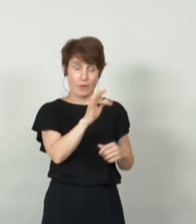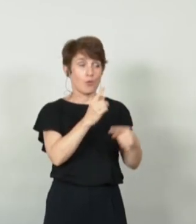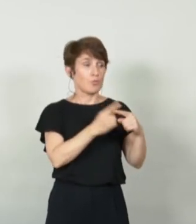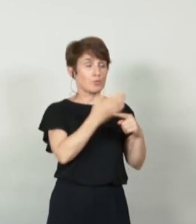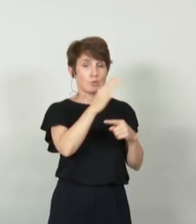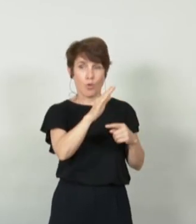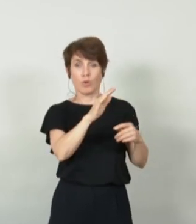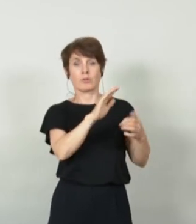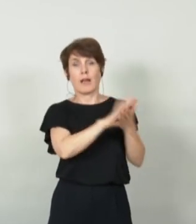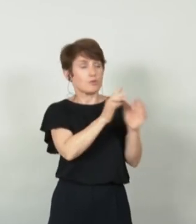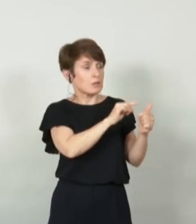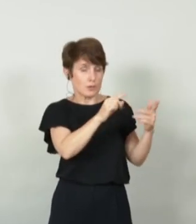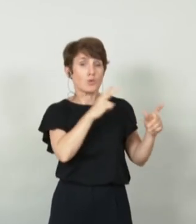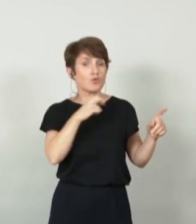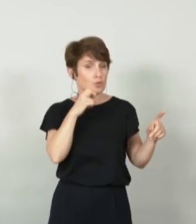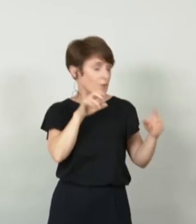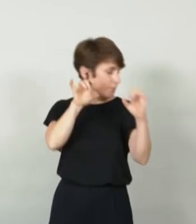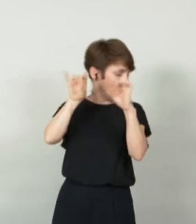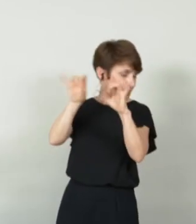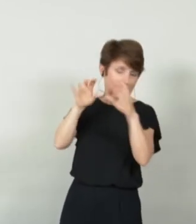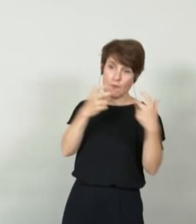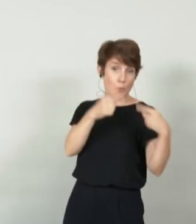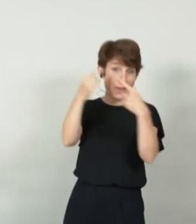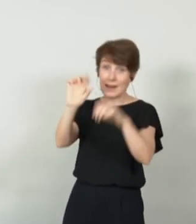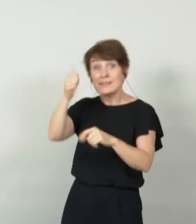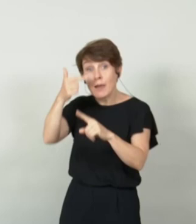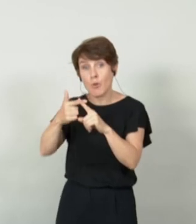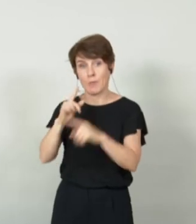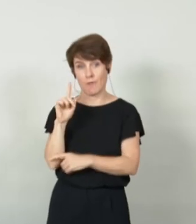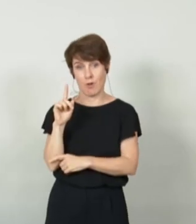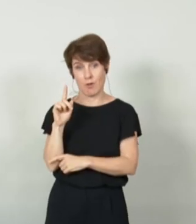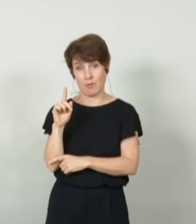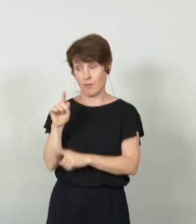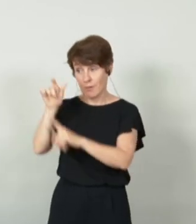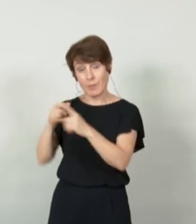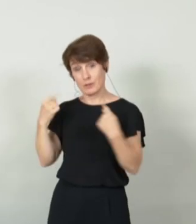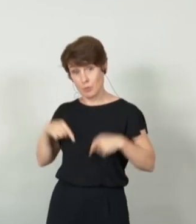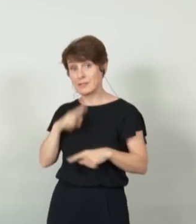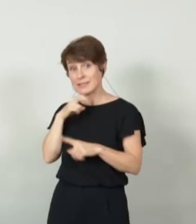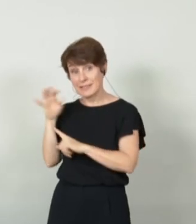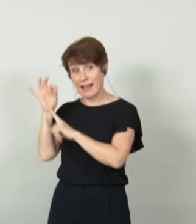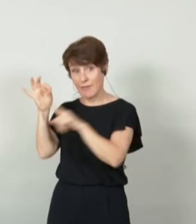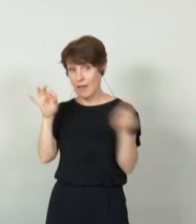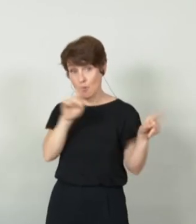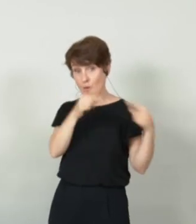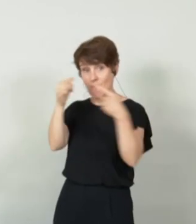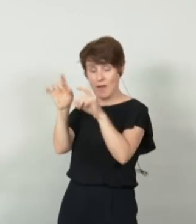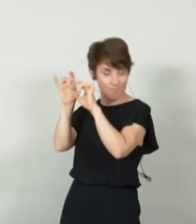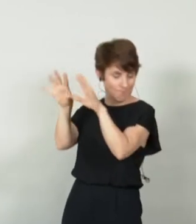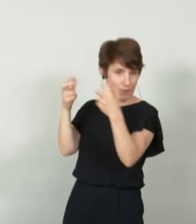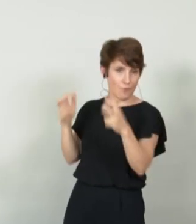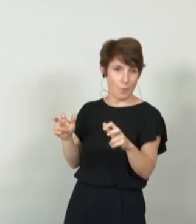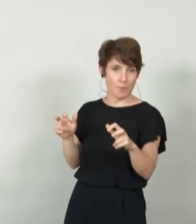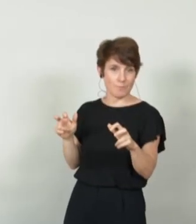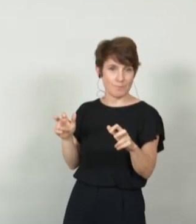1 du Consistoire n'était présent c'est la première fois que ça arrive lorsqu’un ministre se se déplace la France d'ailleurs a condamné